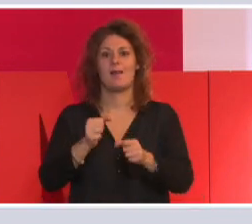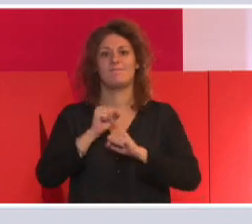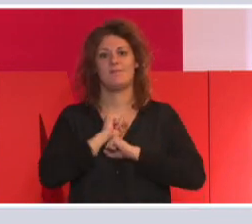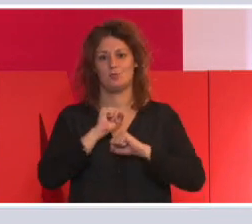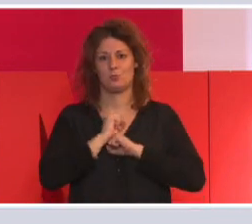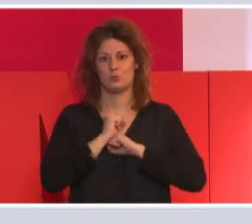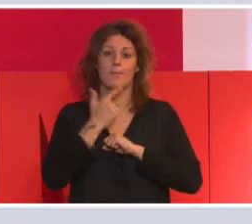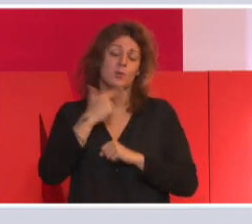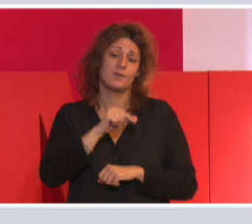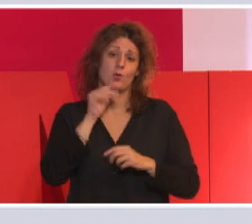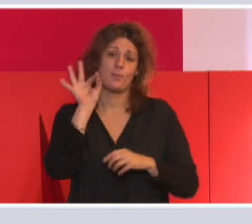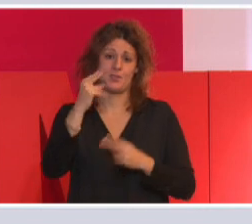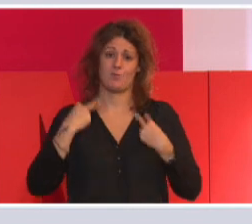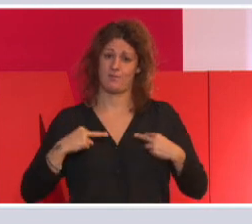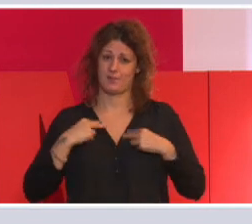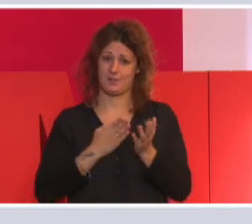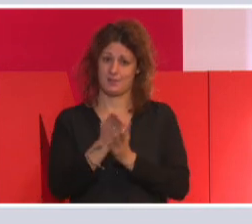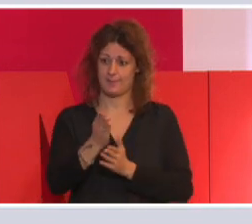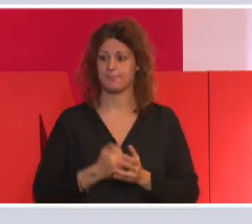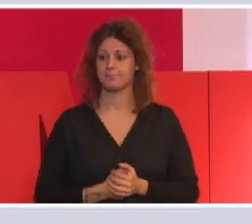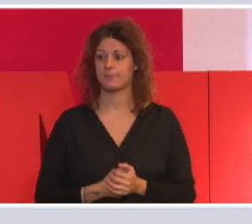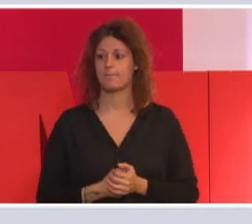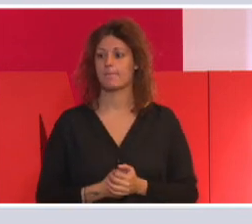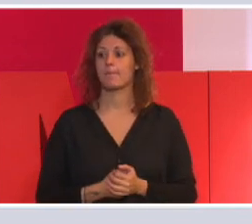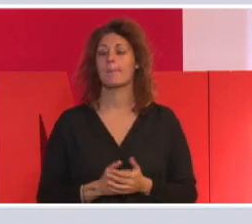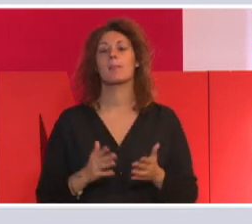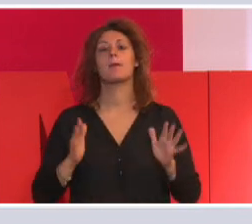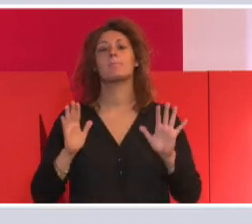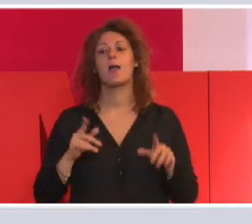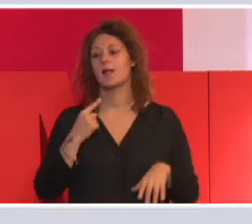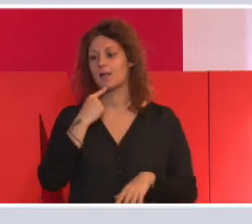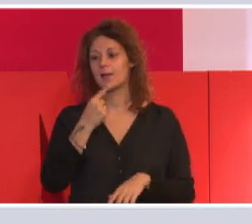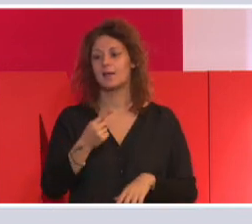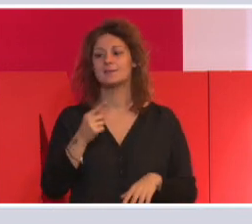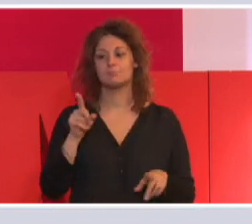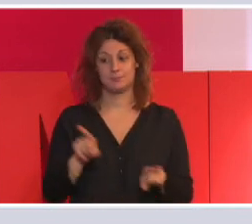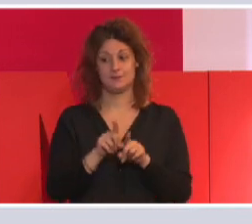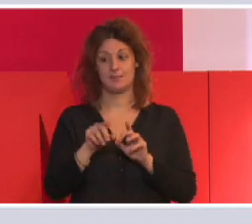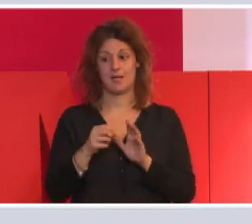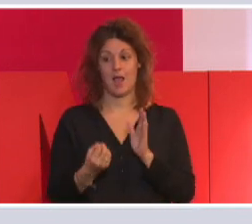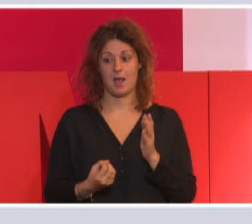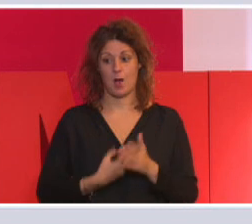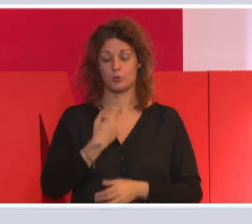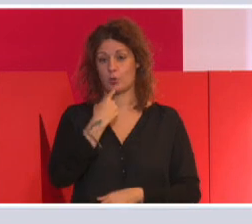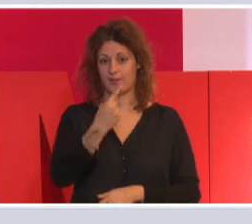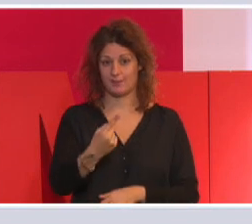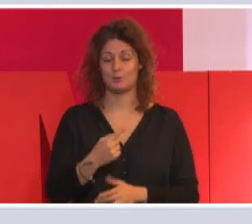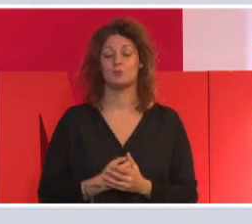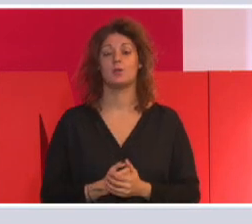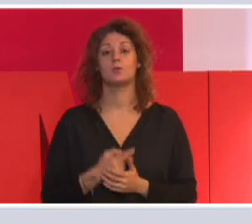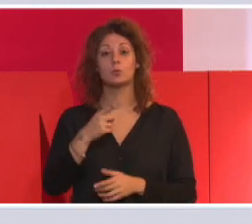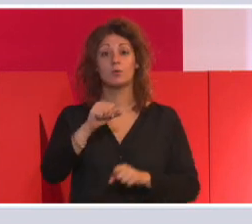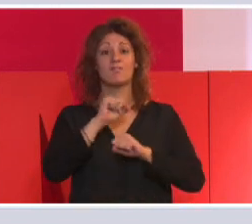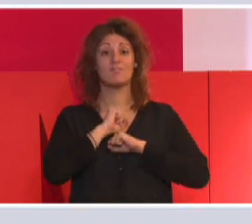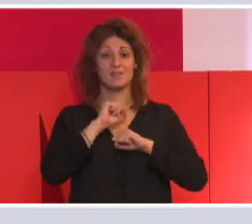scrive fidati del tuo cane fino all'ultimo marito moglie di tuo marito solo alla prima occasione questo è molto vero cosa vuol dire che